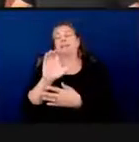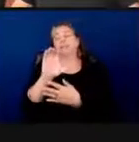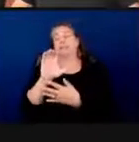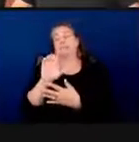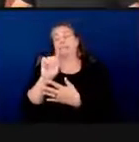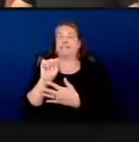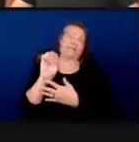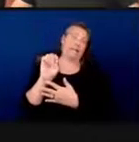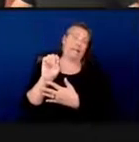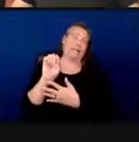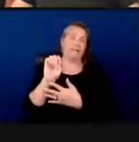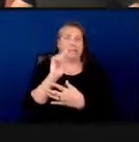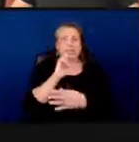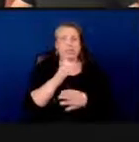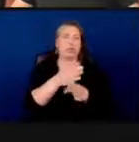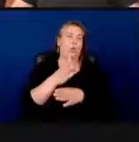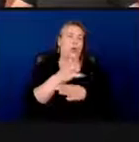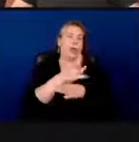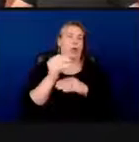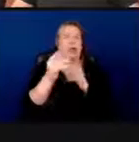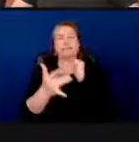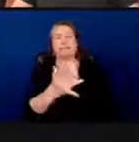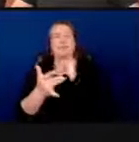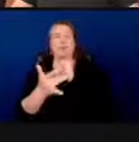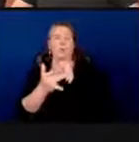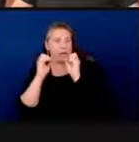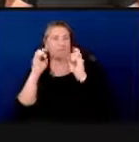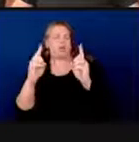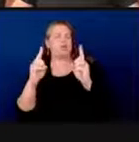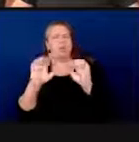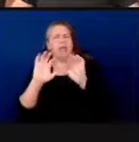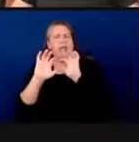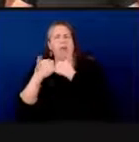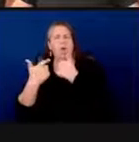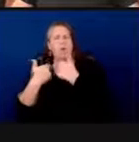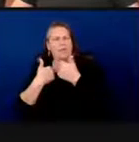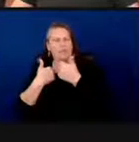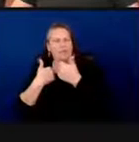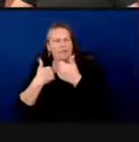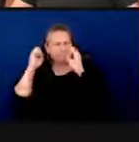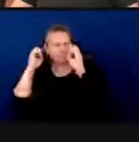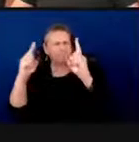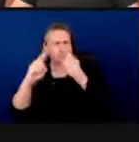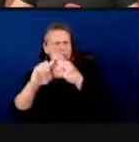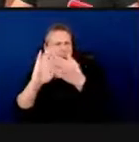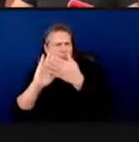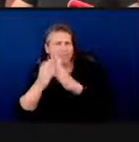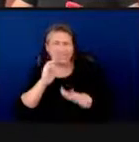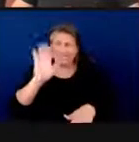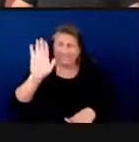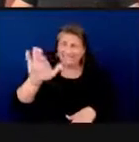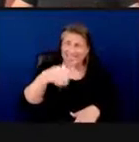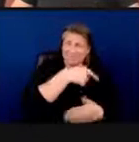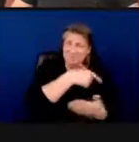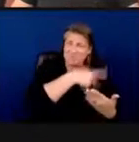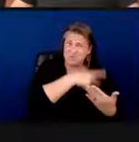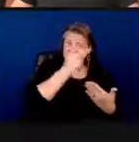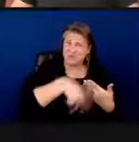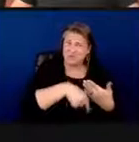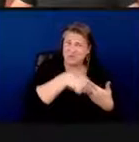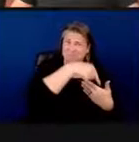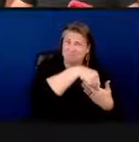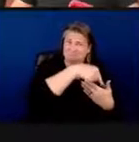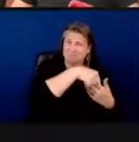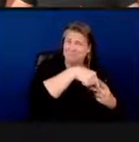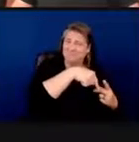التعليم الفني والمهني هو يختلف، إذا كيف يمكننا أن نفهم